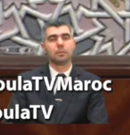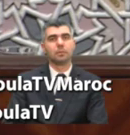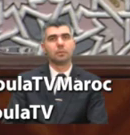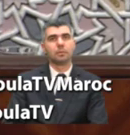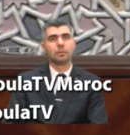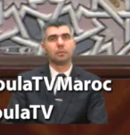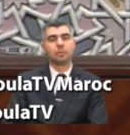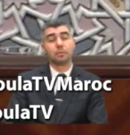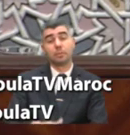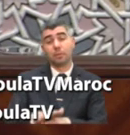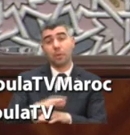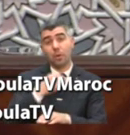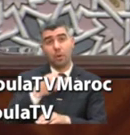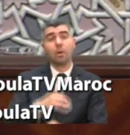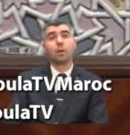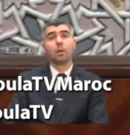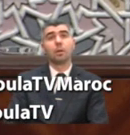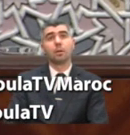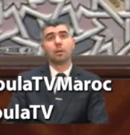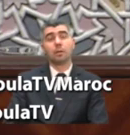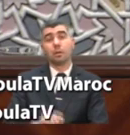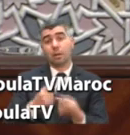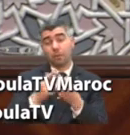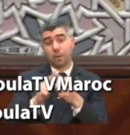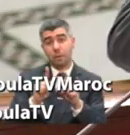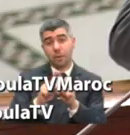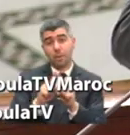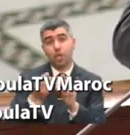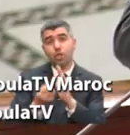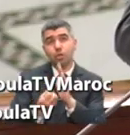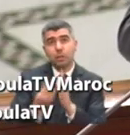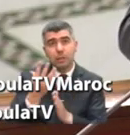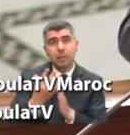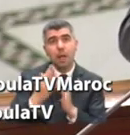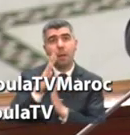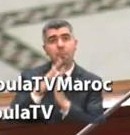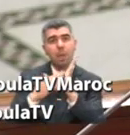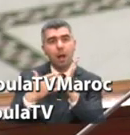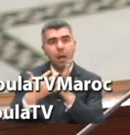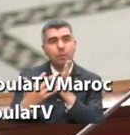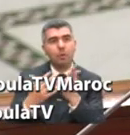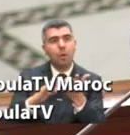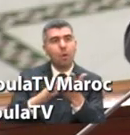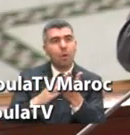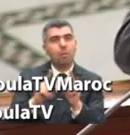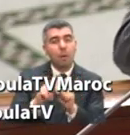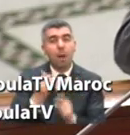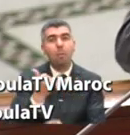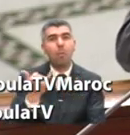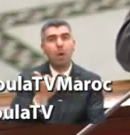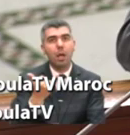اسمحوا لي اذا السيدة النائبة، تنقول لك بلي انه تجديد ديال البرامج اصبح واحد الحاله حاجه اللي هي